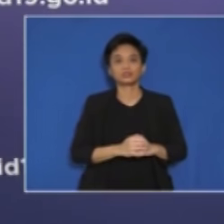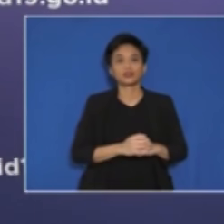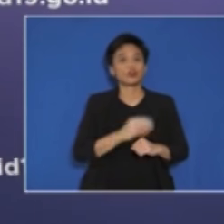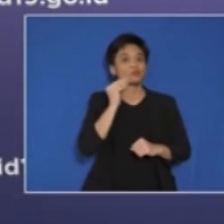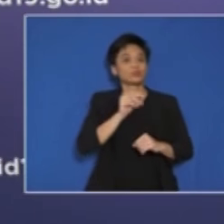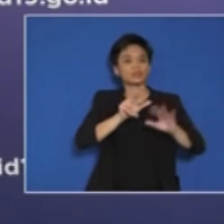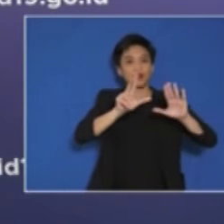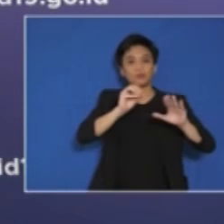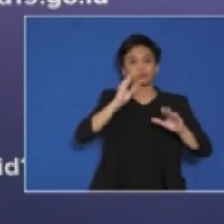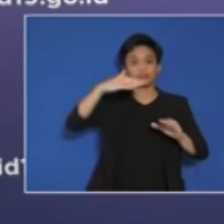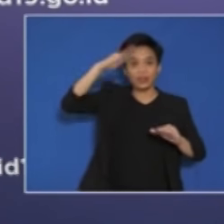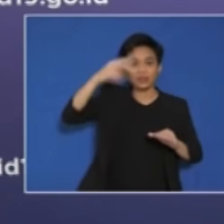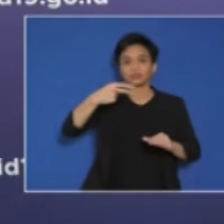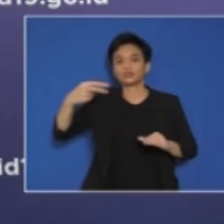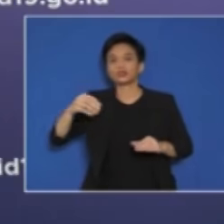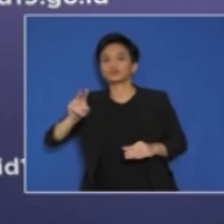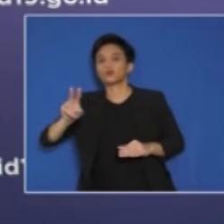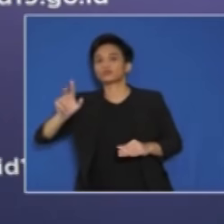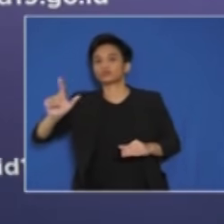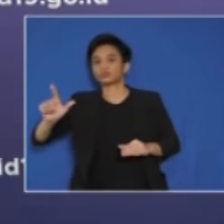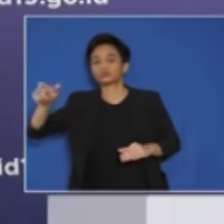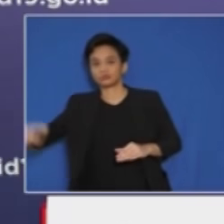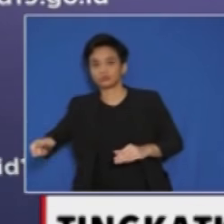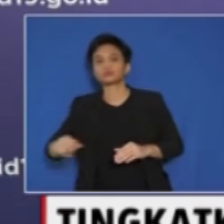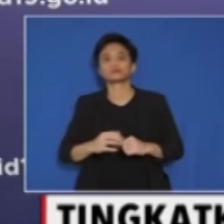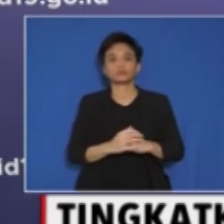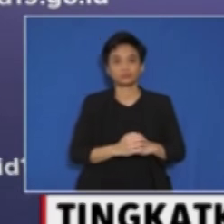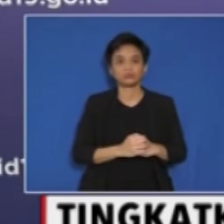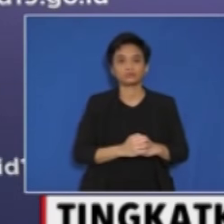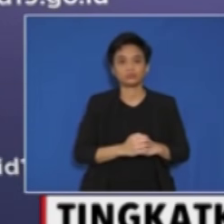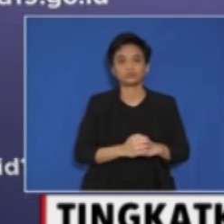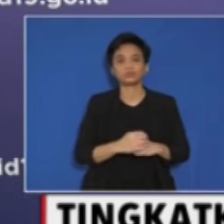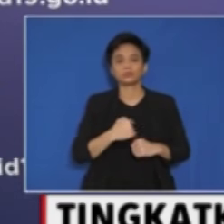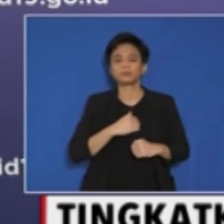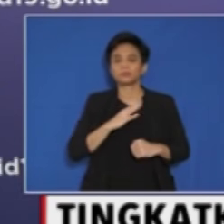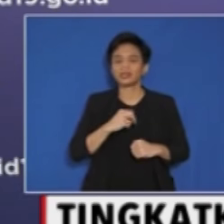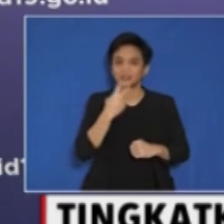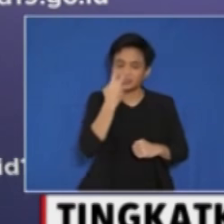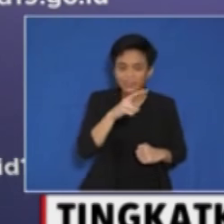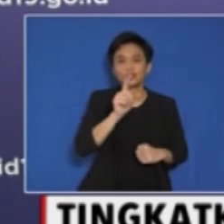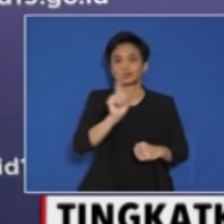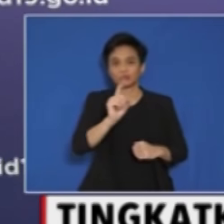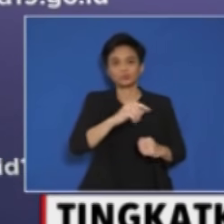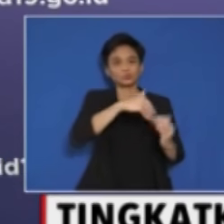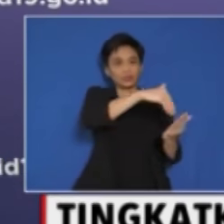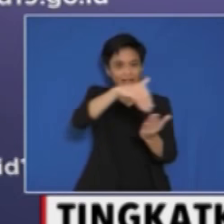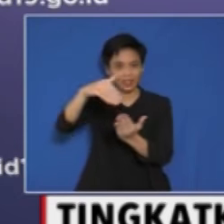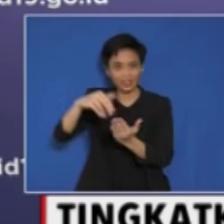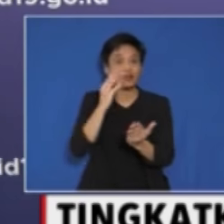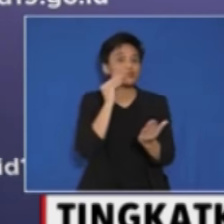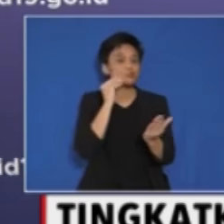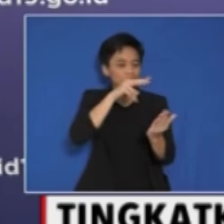80 tahun sebanyak 27 ini masih menerapkan verifikasi kembali untuk data